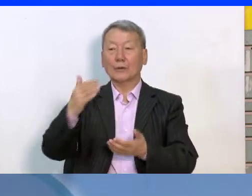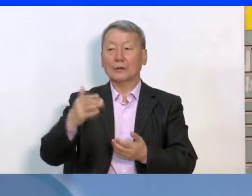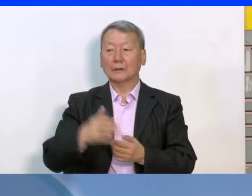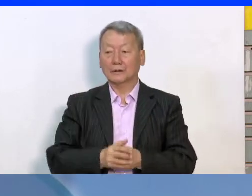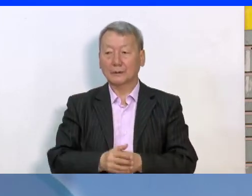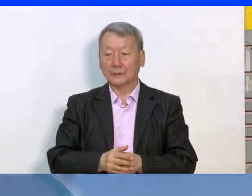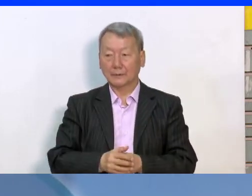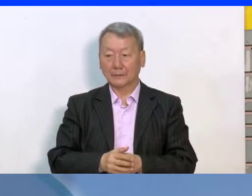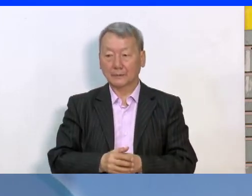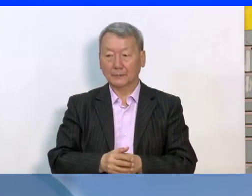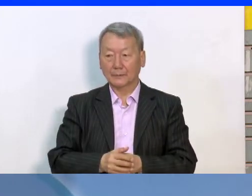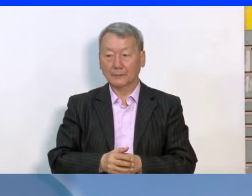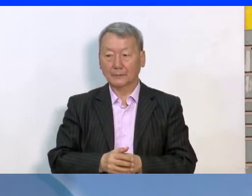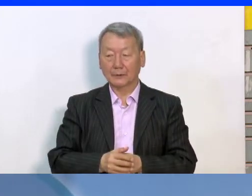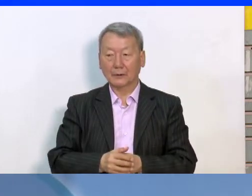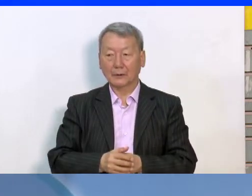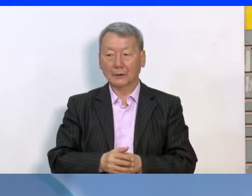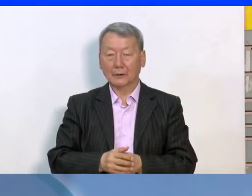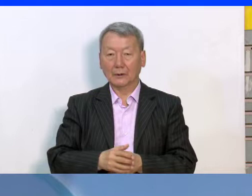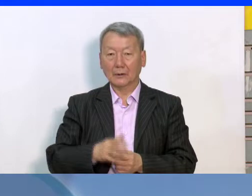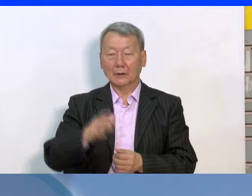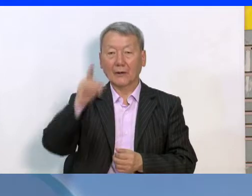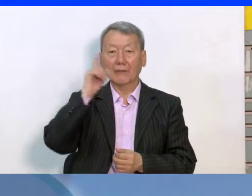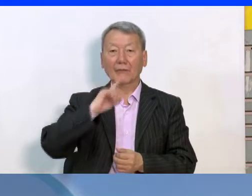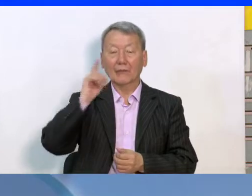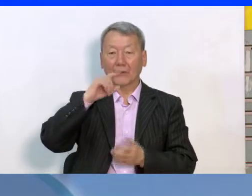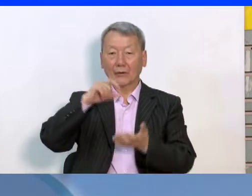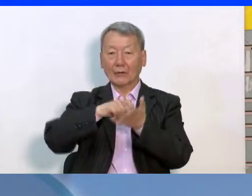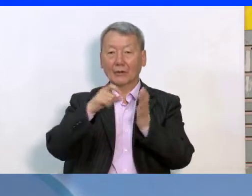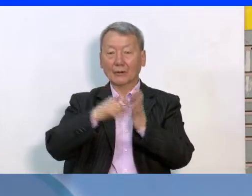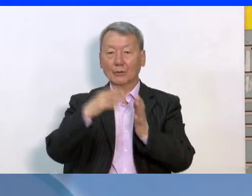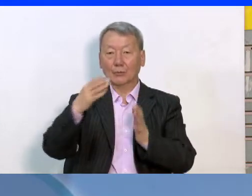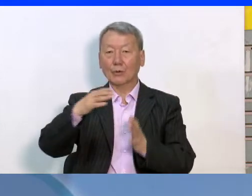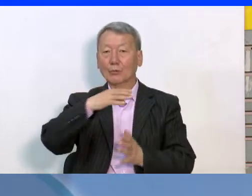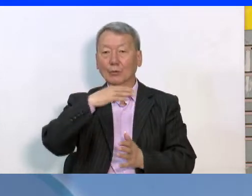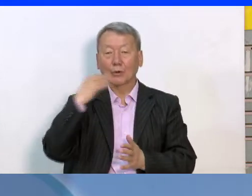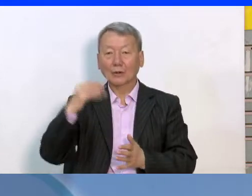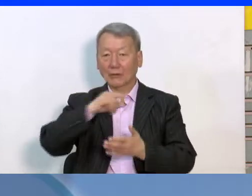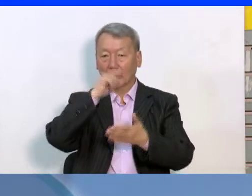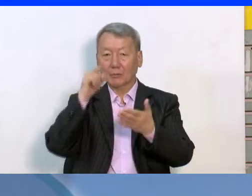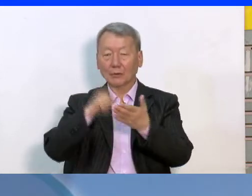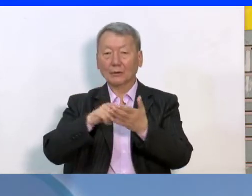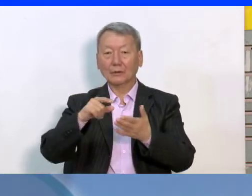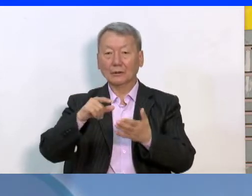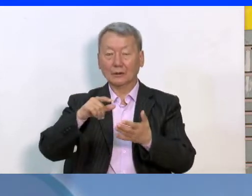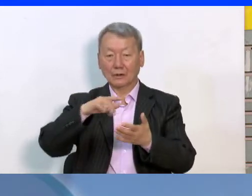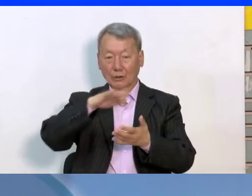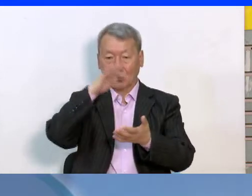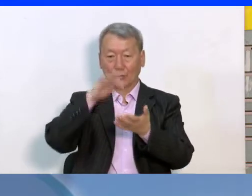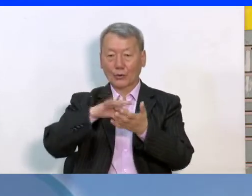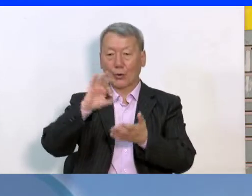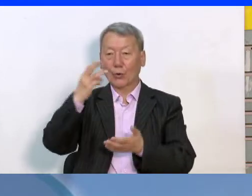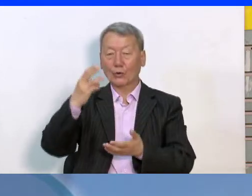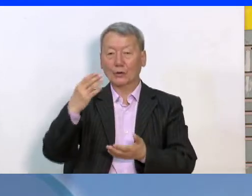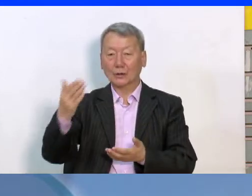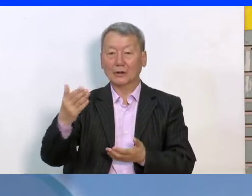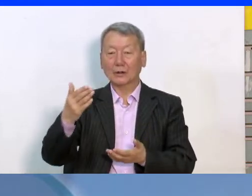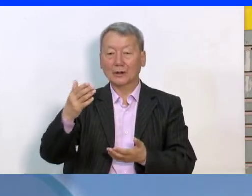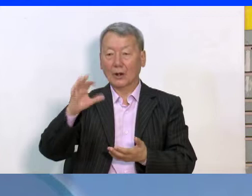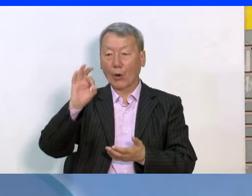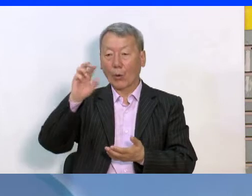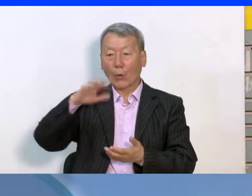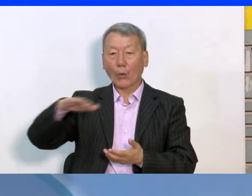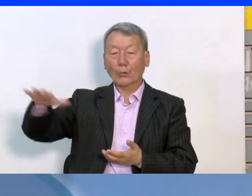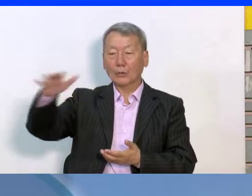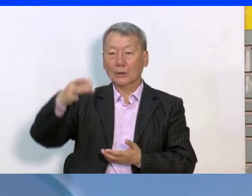мына коронавируска байланыштуу убактылуу жабылып иштебей турат. Көпчүлүк шаар тургундары же болбосо облус